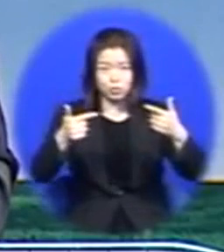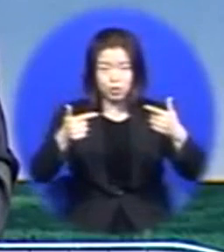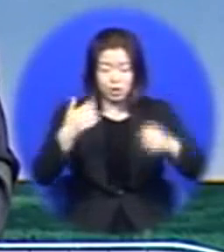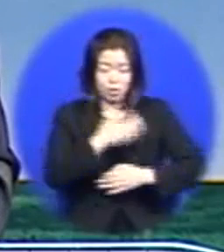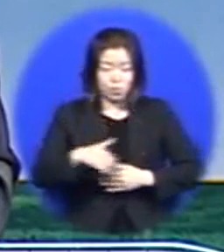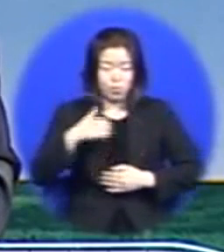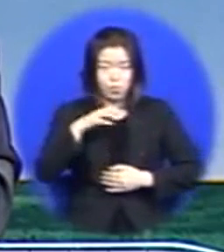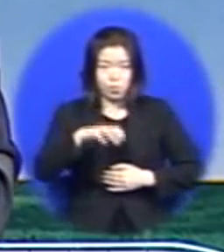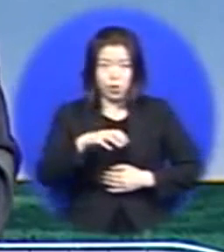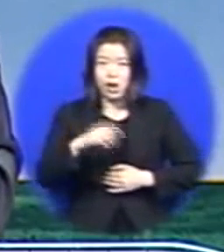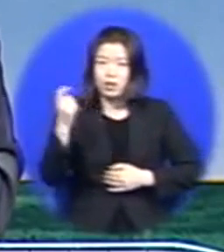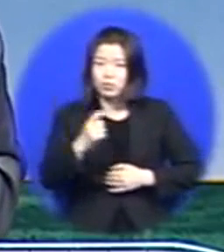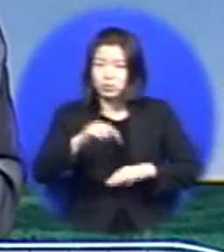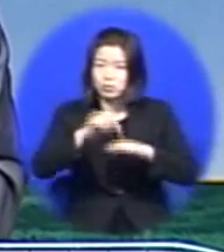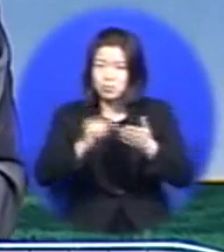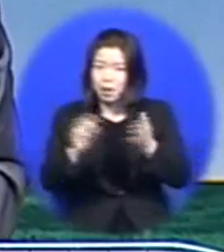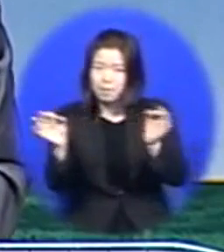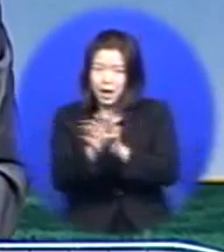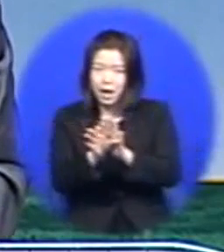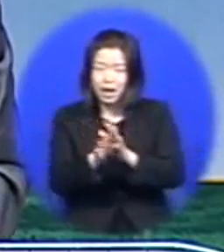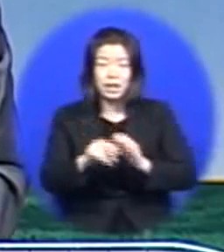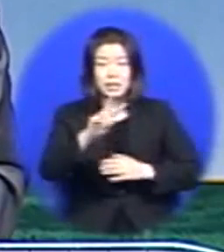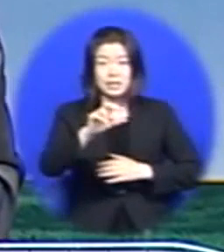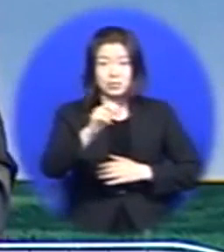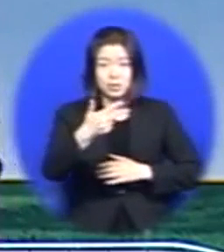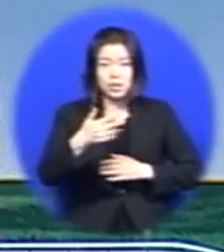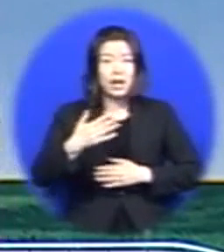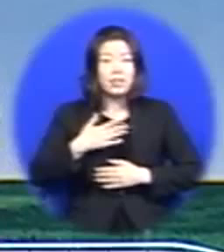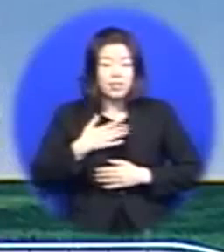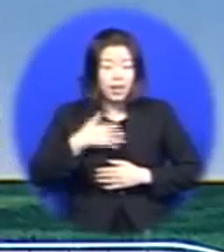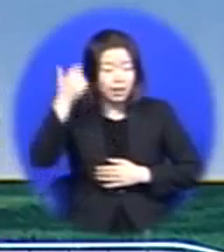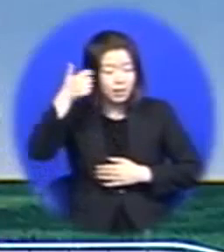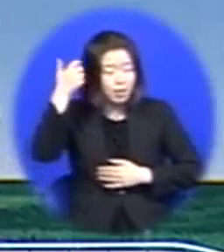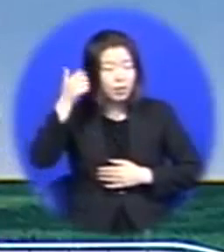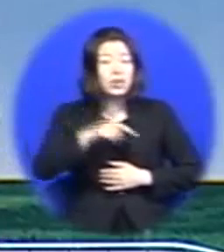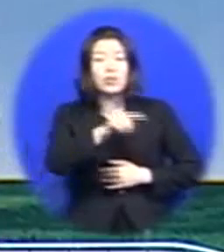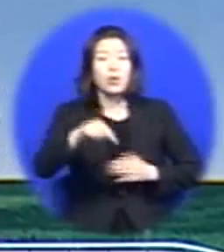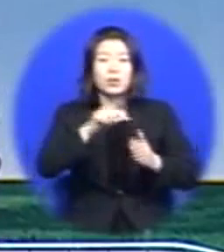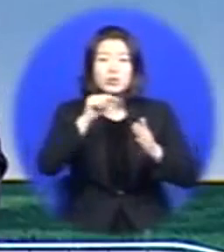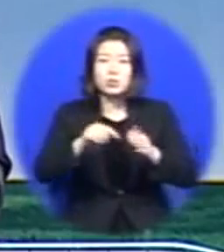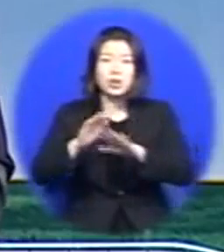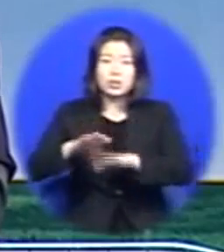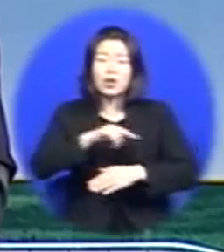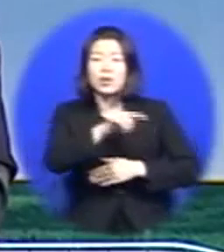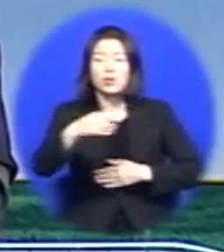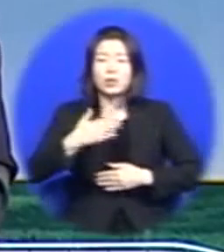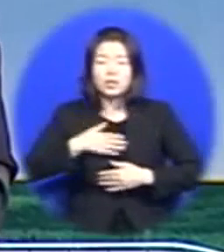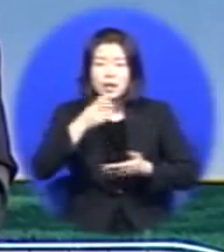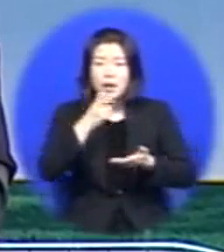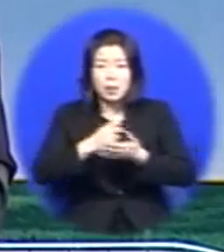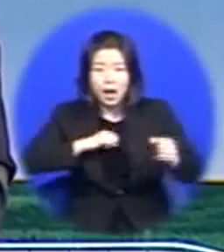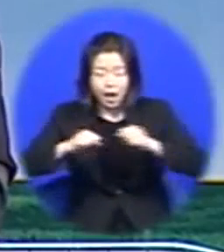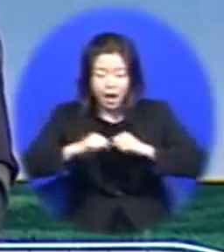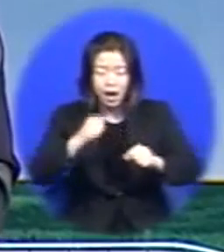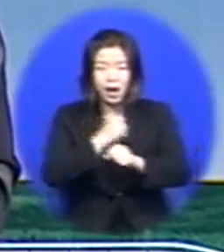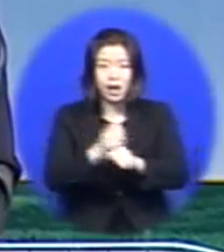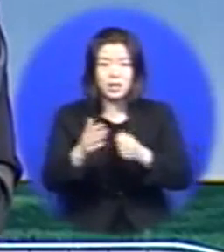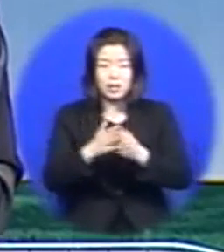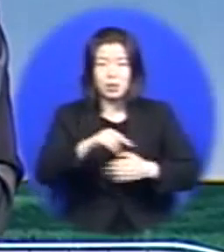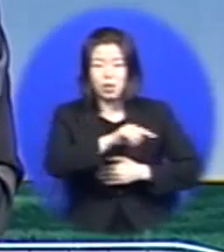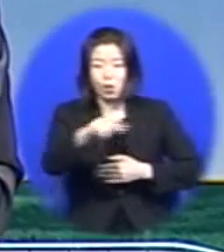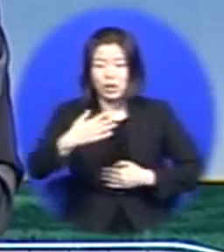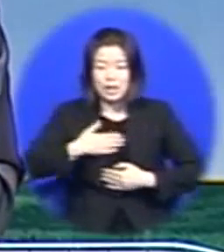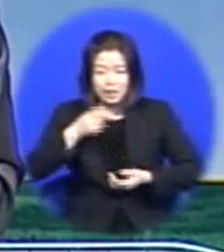제거하고, 27절에 또 내 영을 너희 속에 두어 너희로 내 율례를 행하게 하리니 너희가